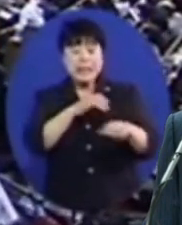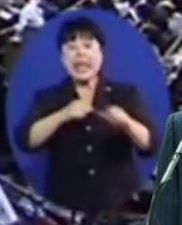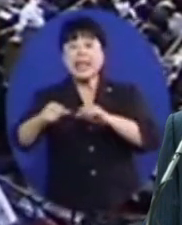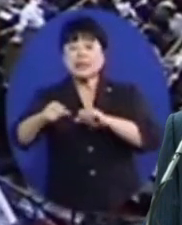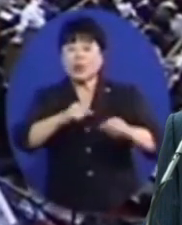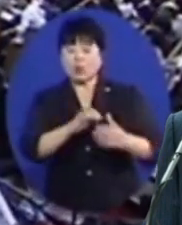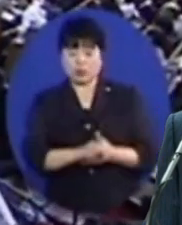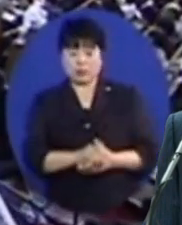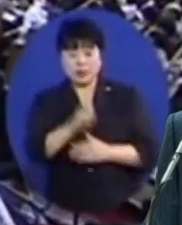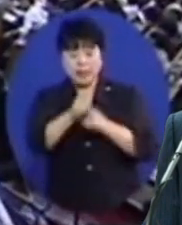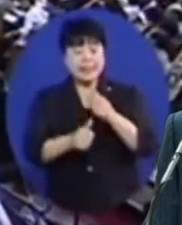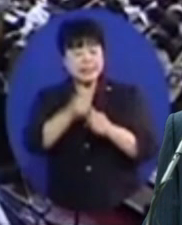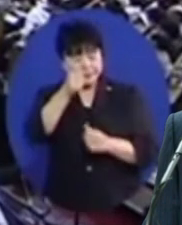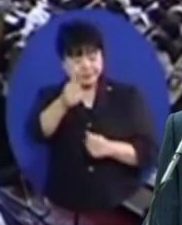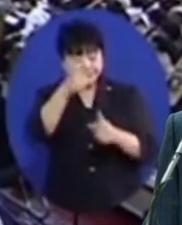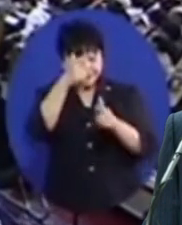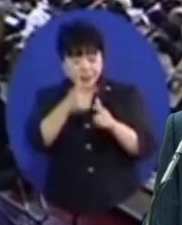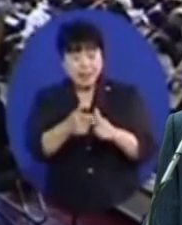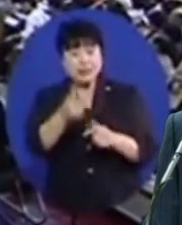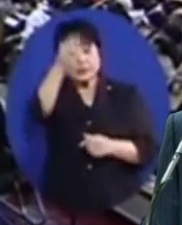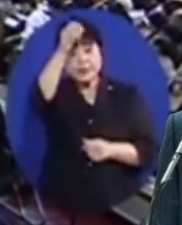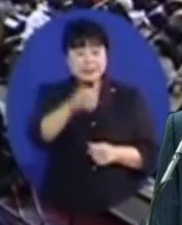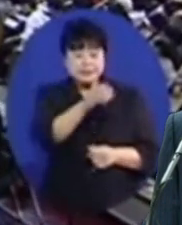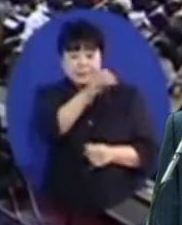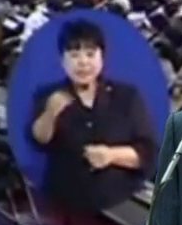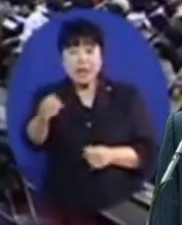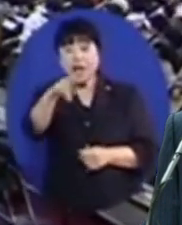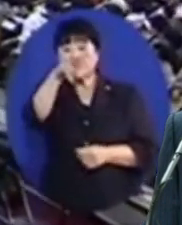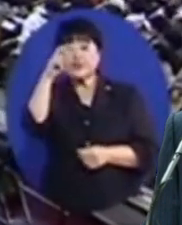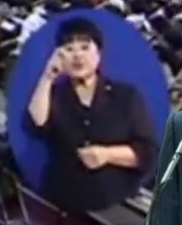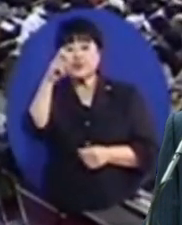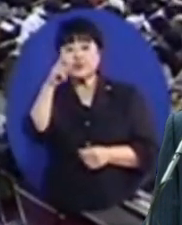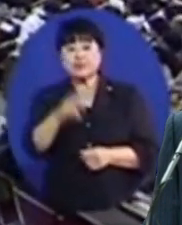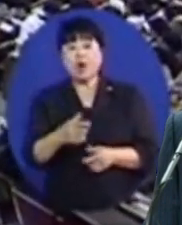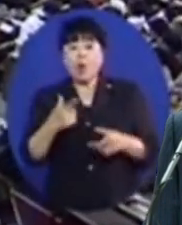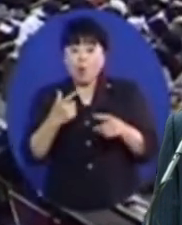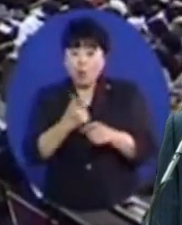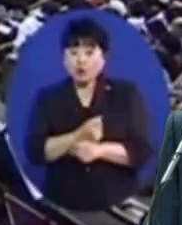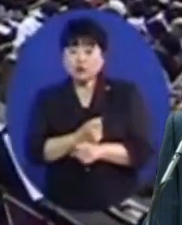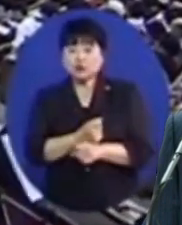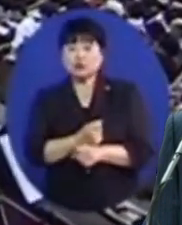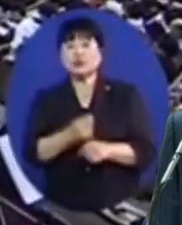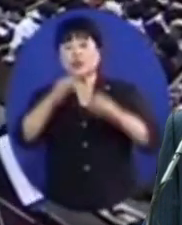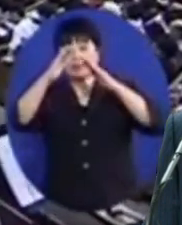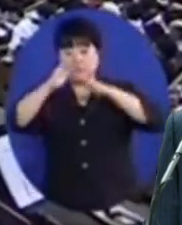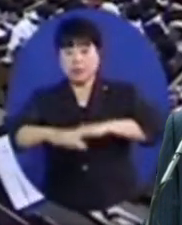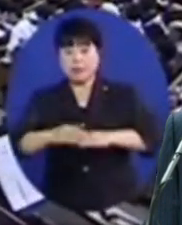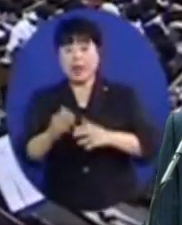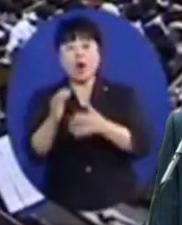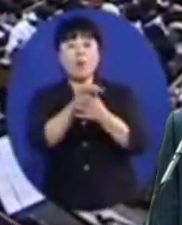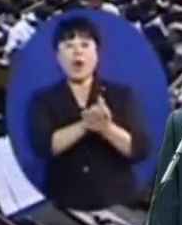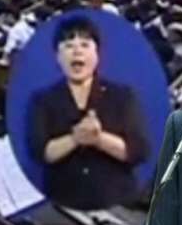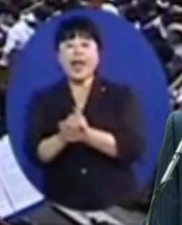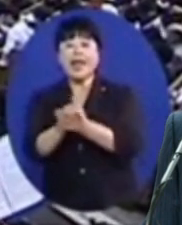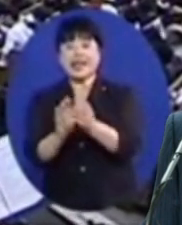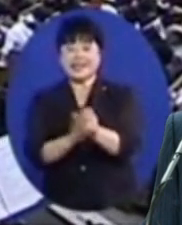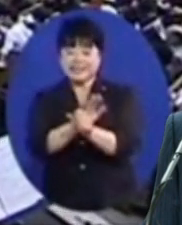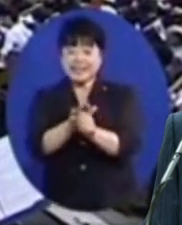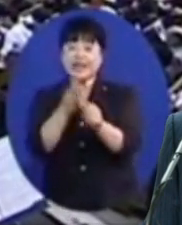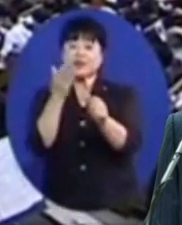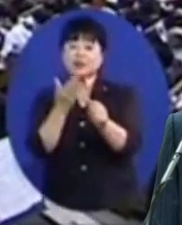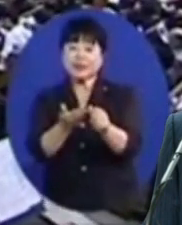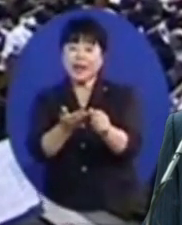것입니다. 하나님은 예수님의 십자가로 이 미움과 원수됨을 철폐하시고 화해와 사랑을